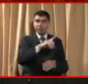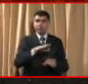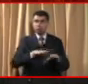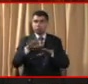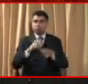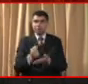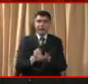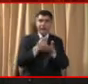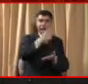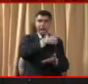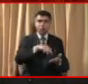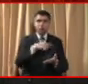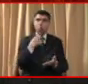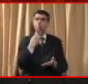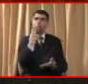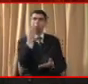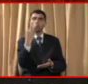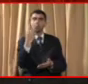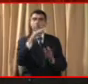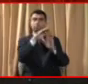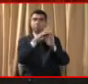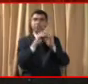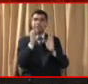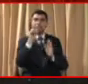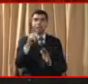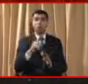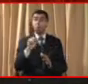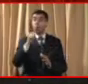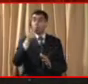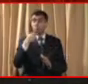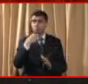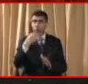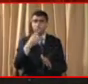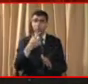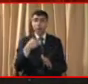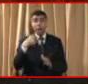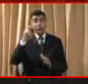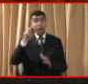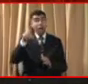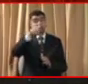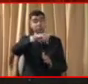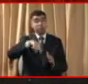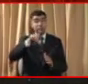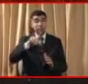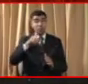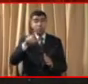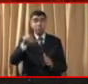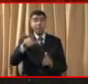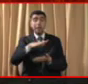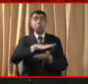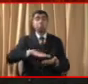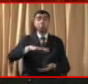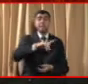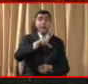مسألتين إضافيتين اللي يمكن خص التركيز عليها. الأولى، ناخذوا بعين الاعتبار الخصوصية ديال